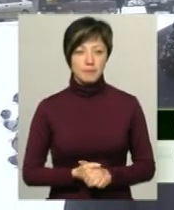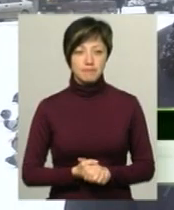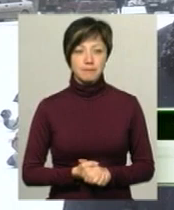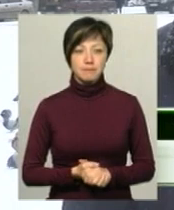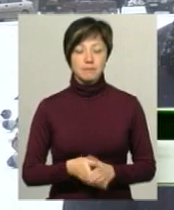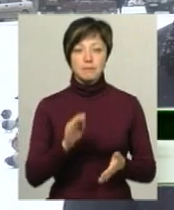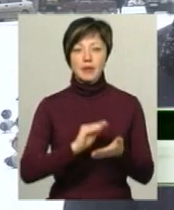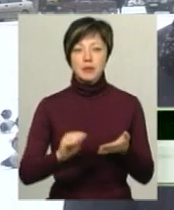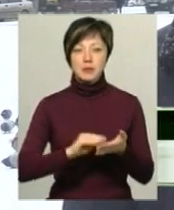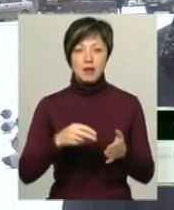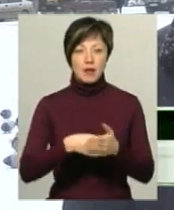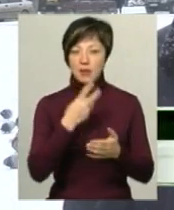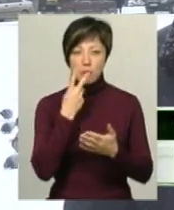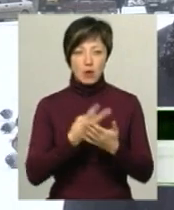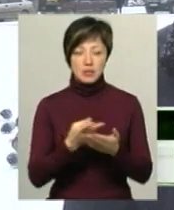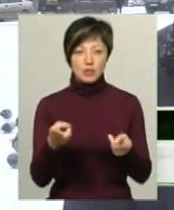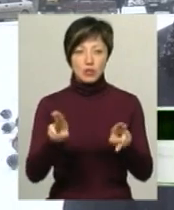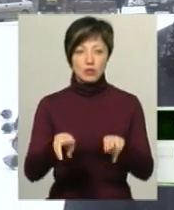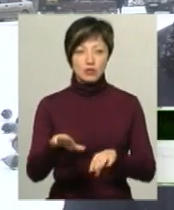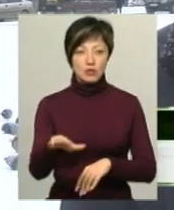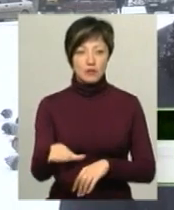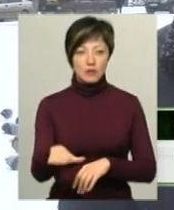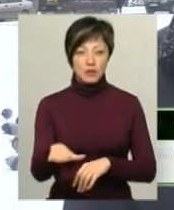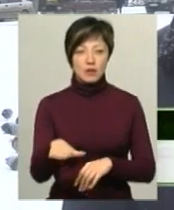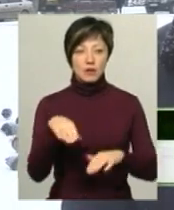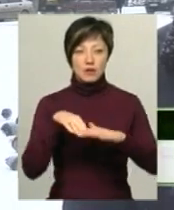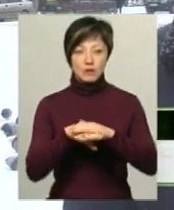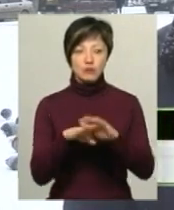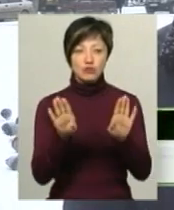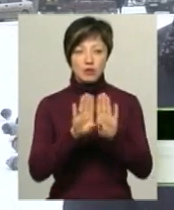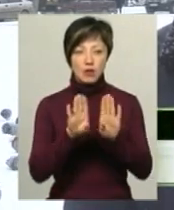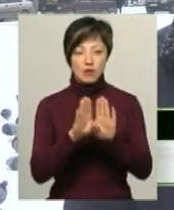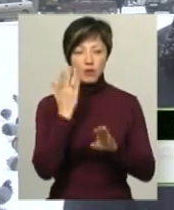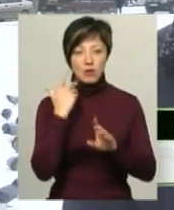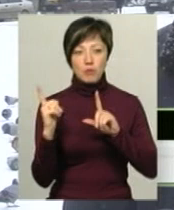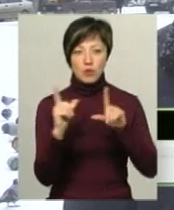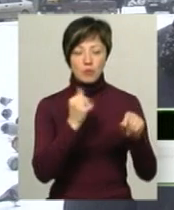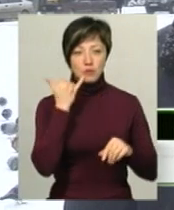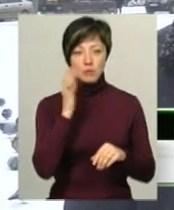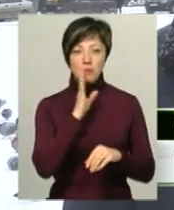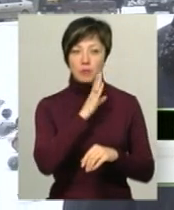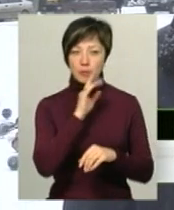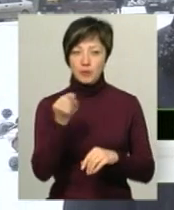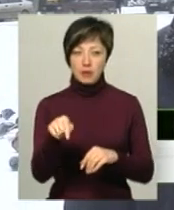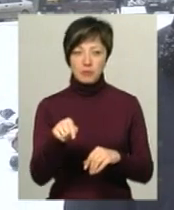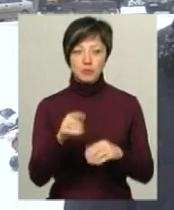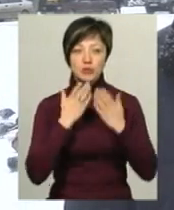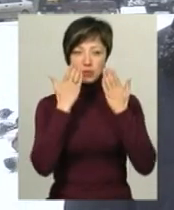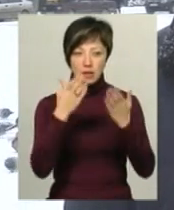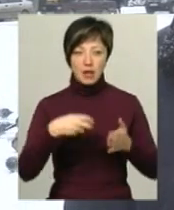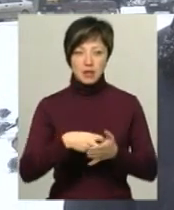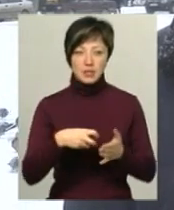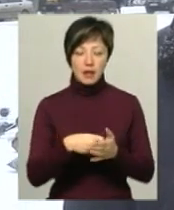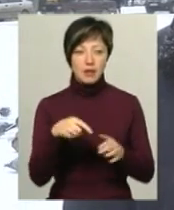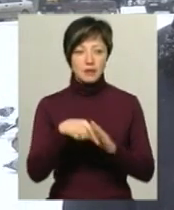листа. Він не показав її, а залишив в шафі. І коли він поїхав, він позвонив до матері і сказав, що мамо, почитай листа.